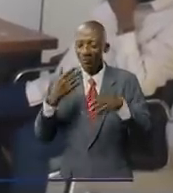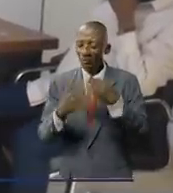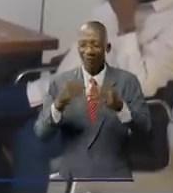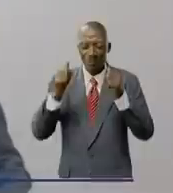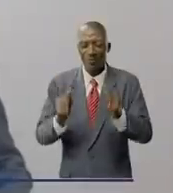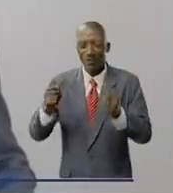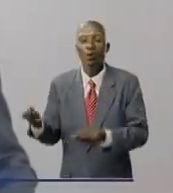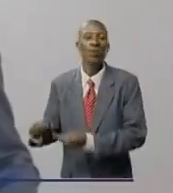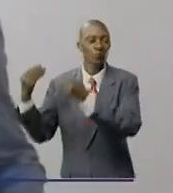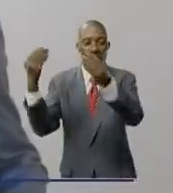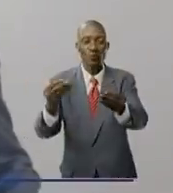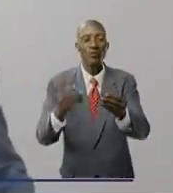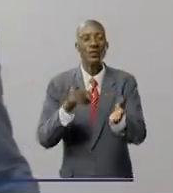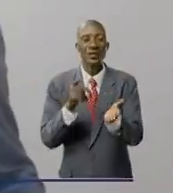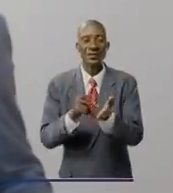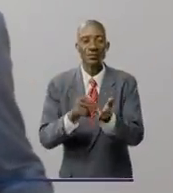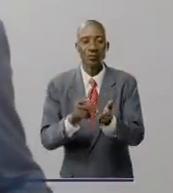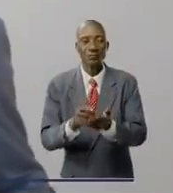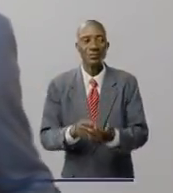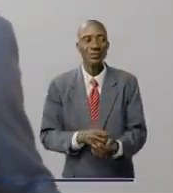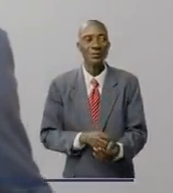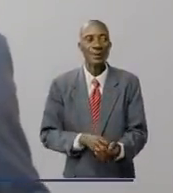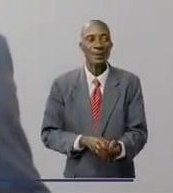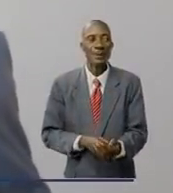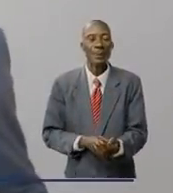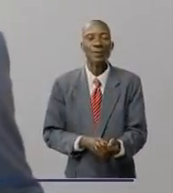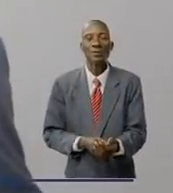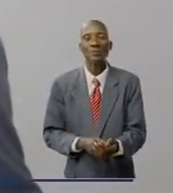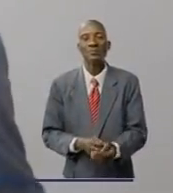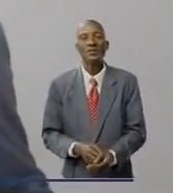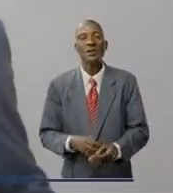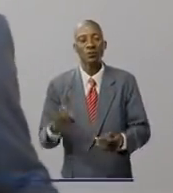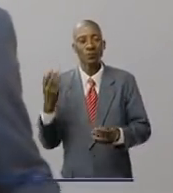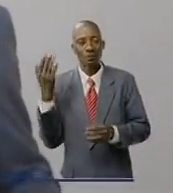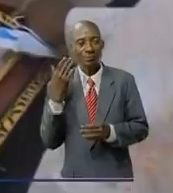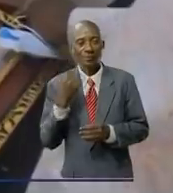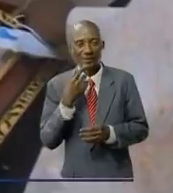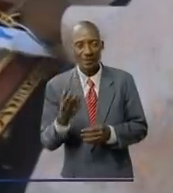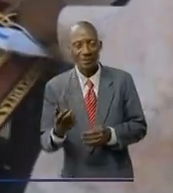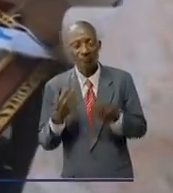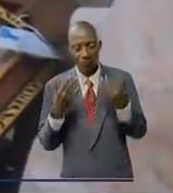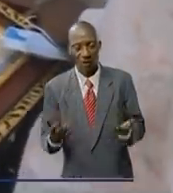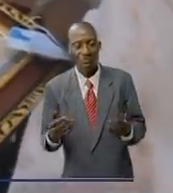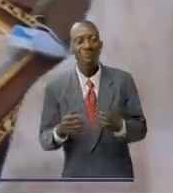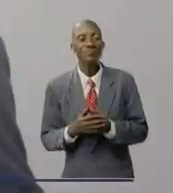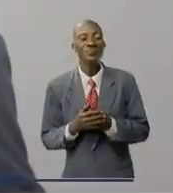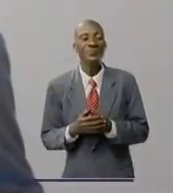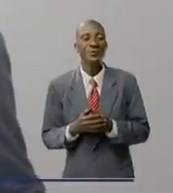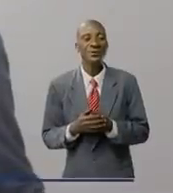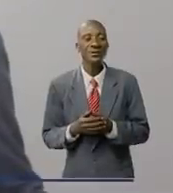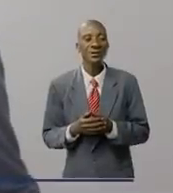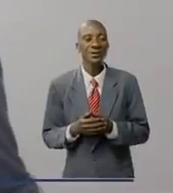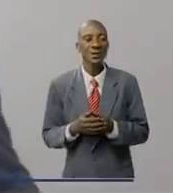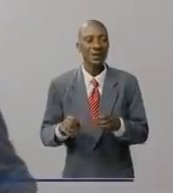surpris. Parce que je ne savais pas qu'il y avait un travail qui était fait par vous. Nous constatons que la